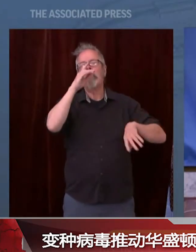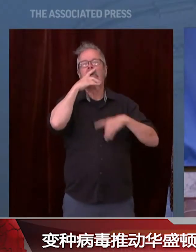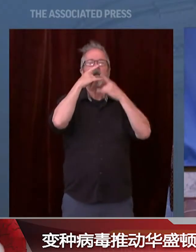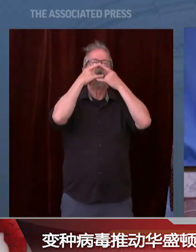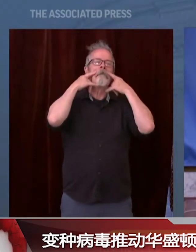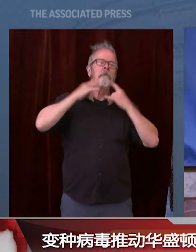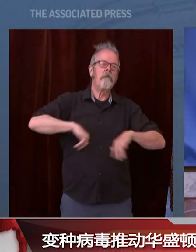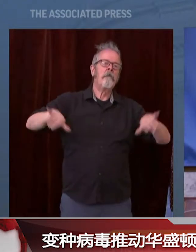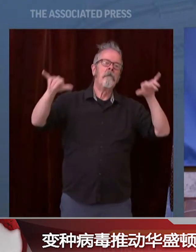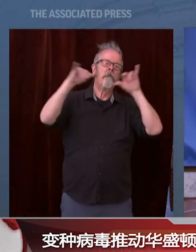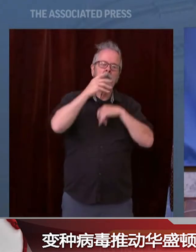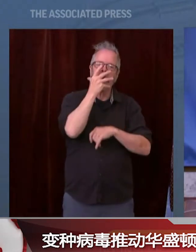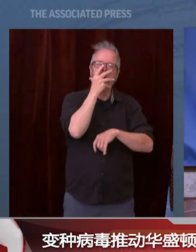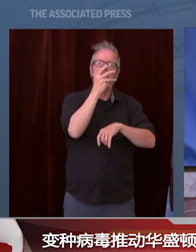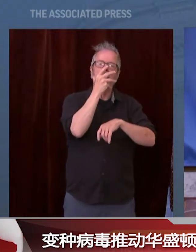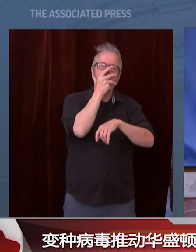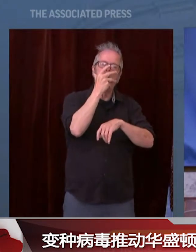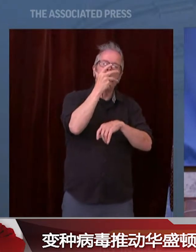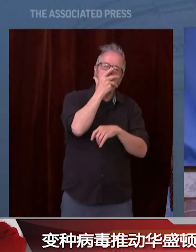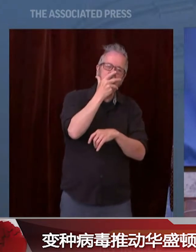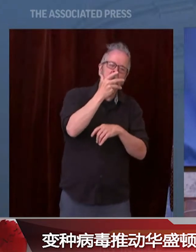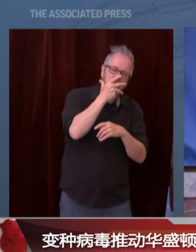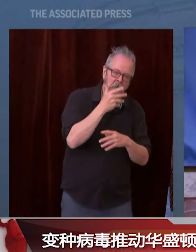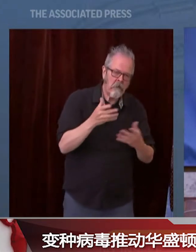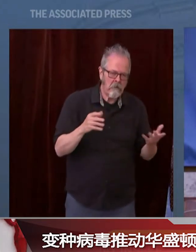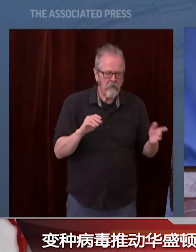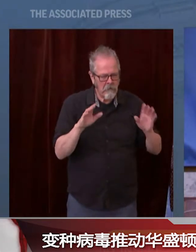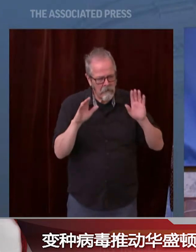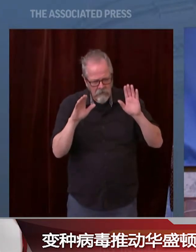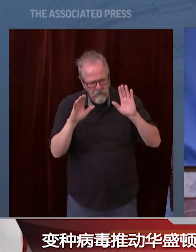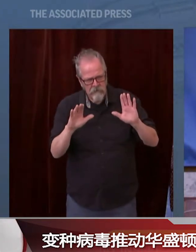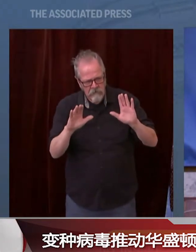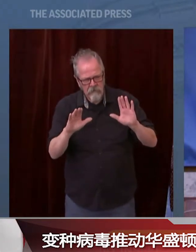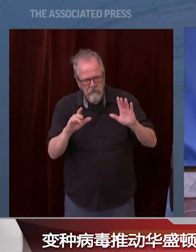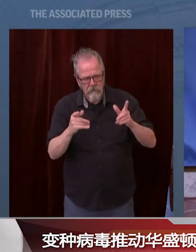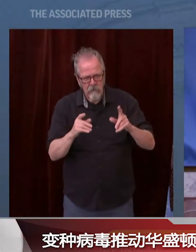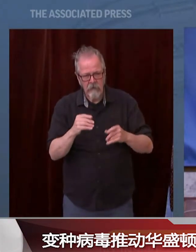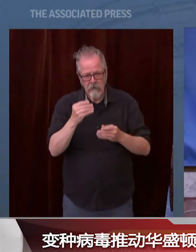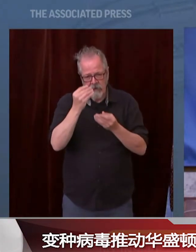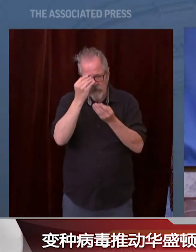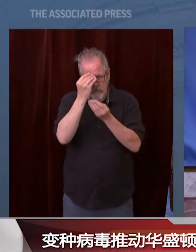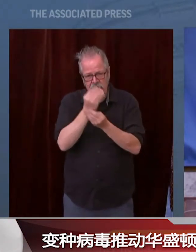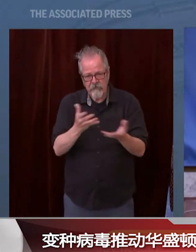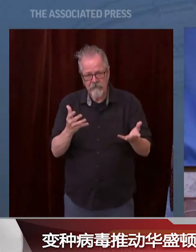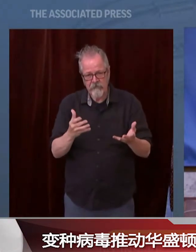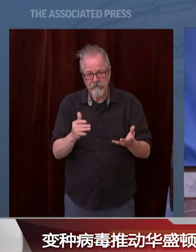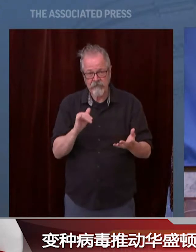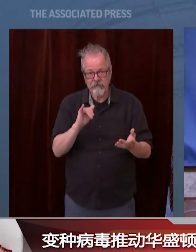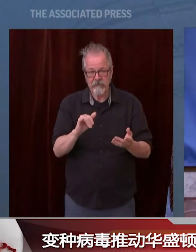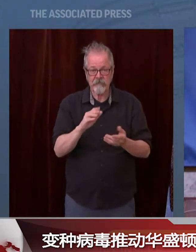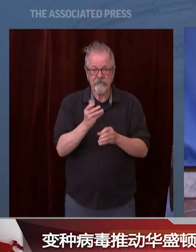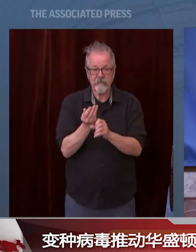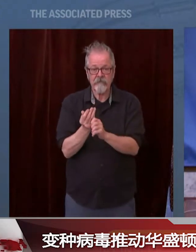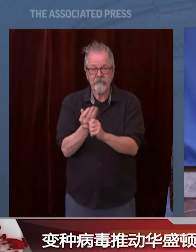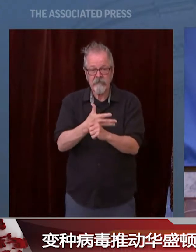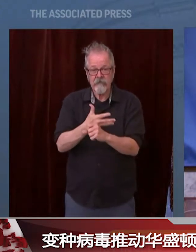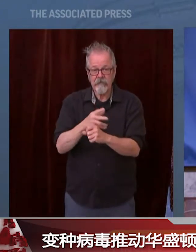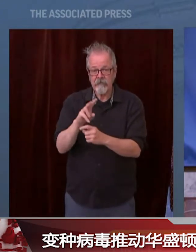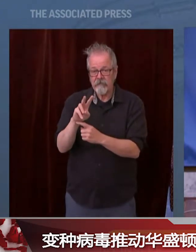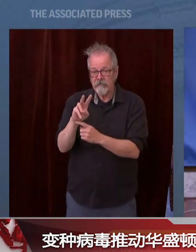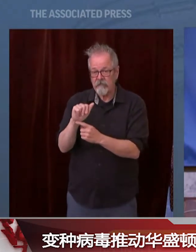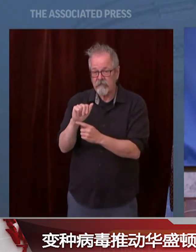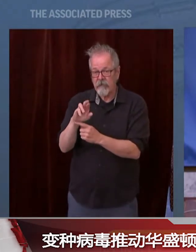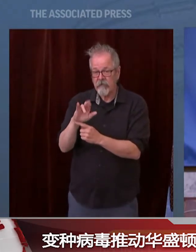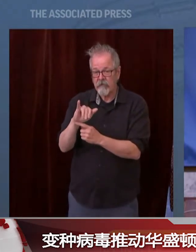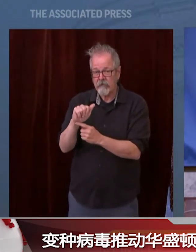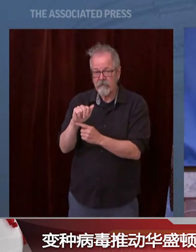负。预计因斯利下周将对几个郡下达新的限制措施，这些措施将迫使企业和教